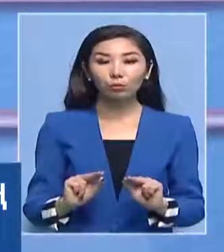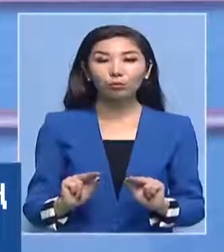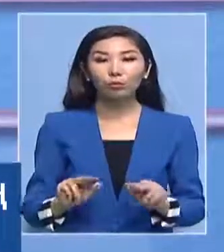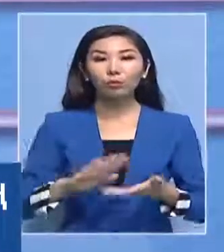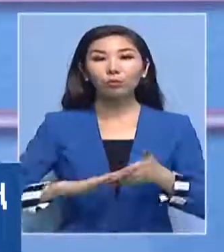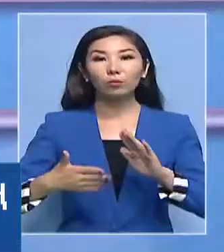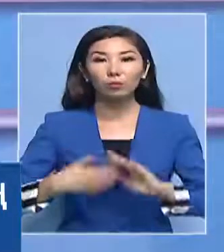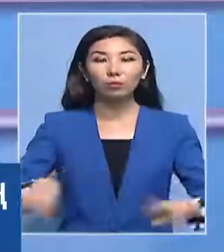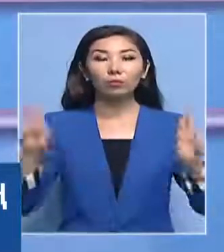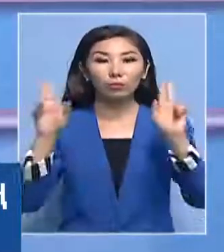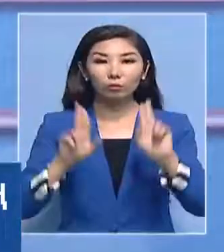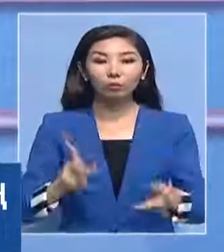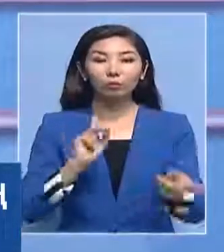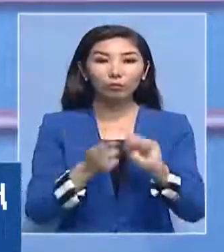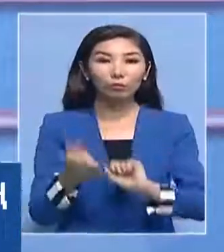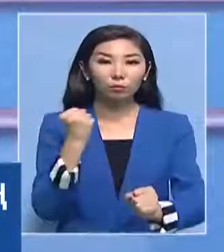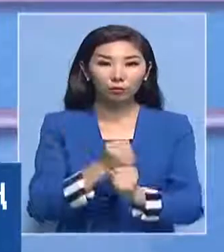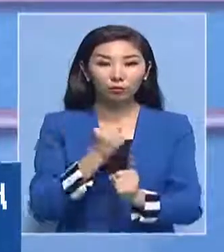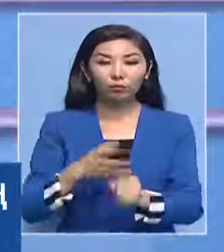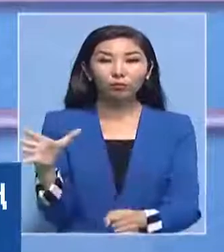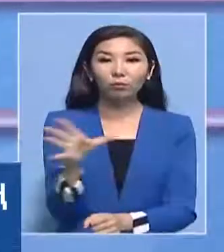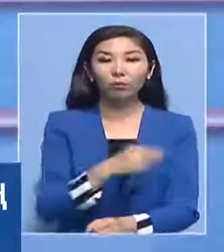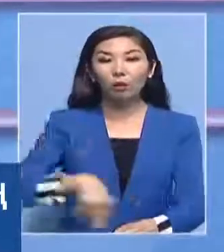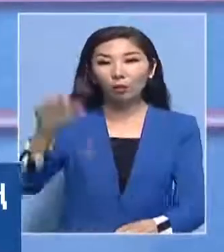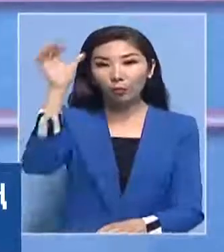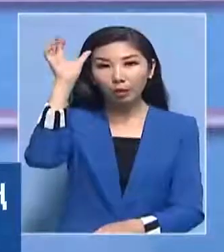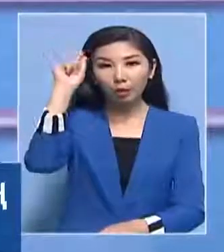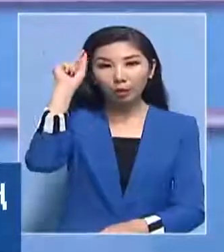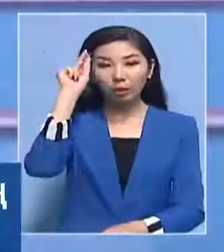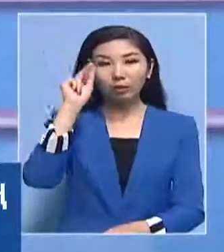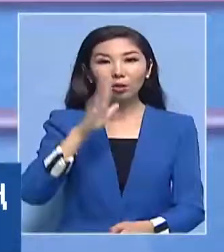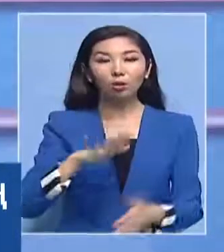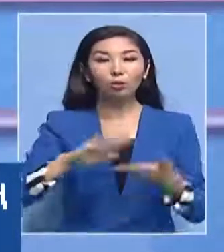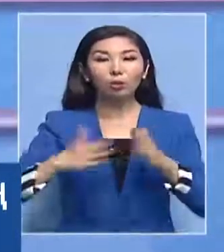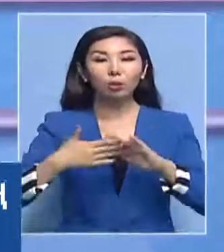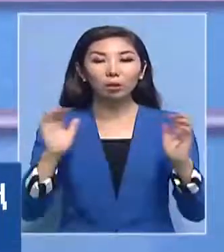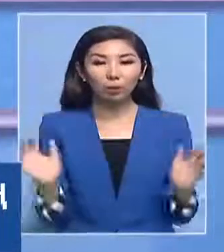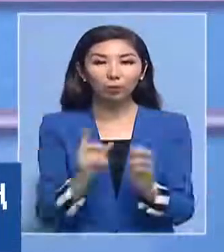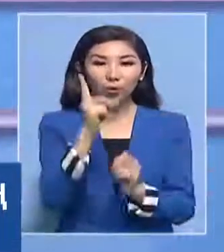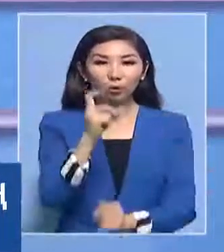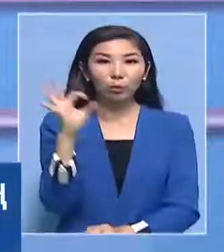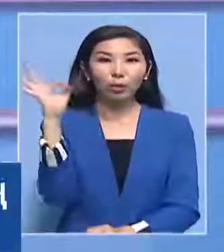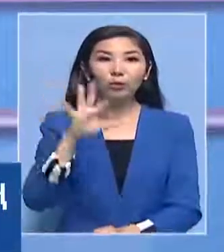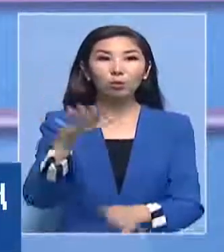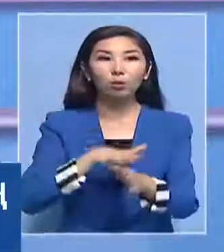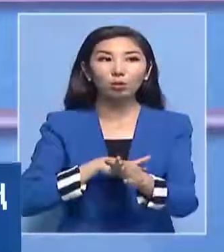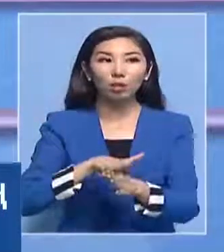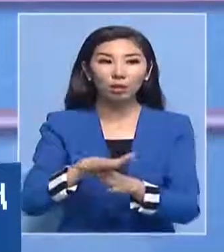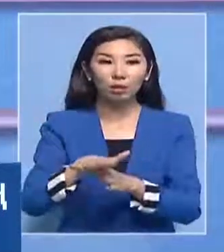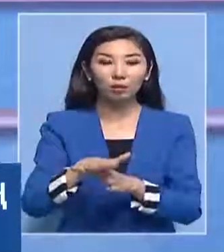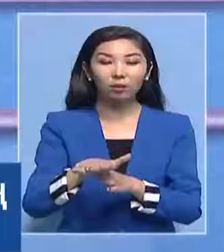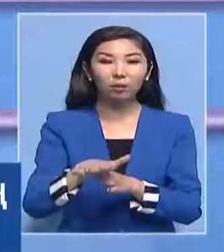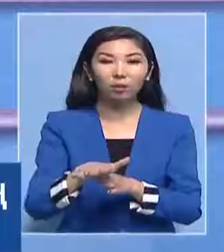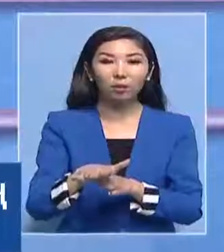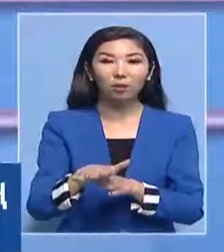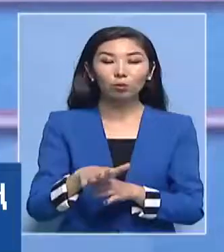ұжымдық шарттары толық жасалды. Жалпы алғанда білім саласында ұжымдық шартпен қамтылуы 100% орындалып отыр.